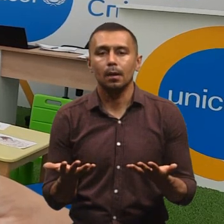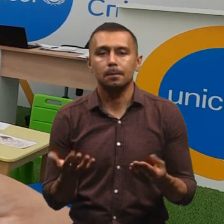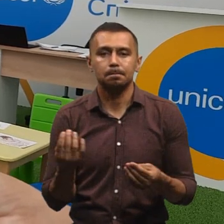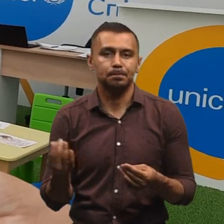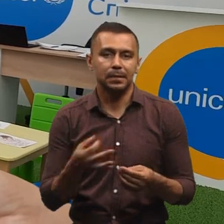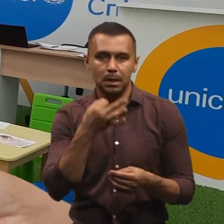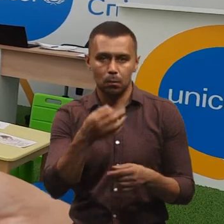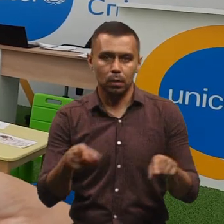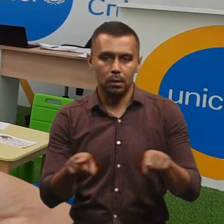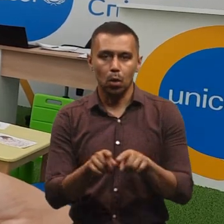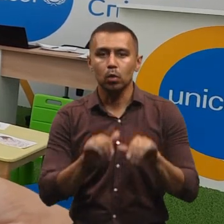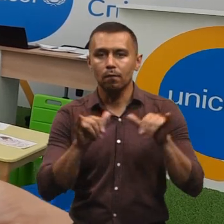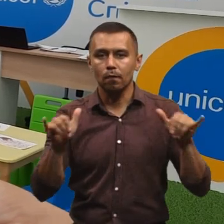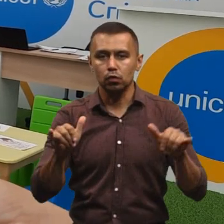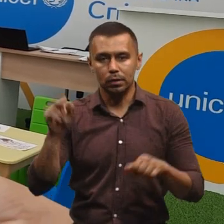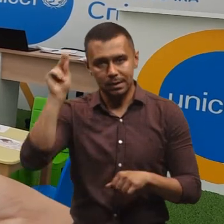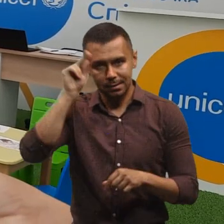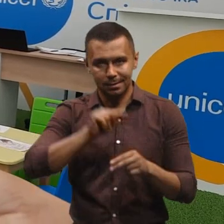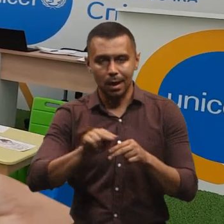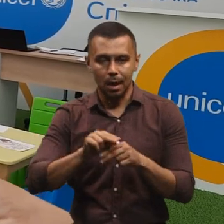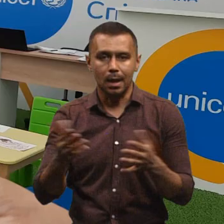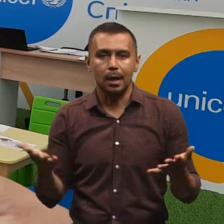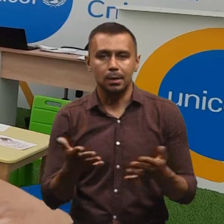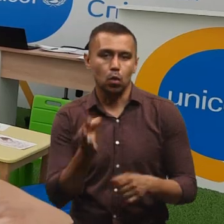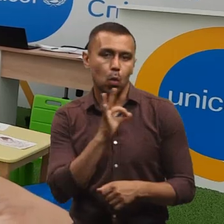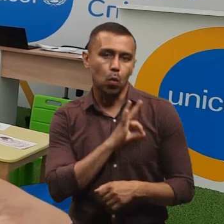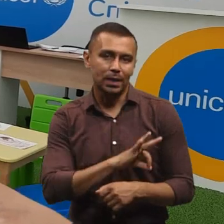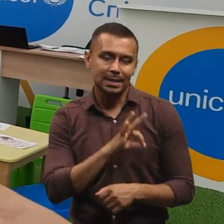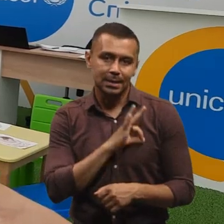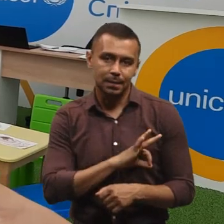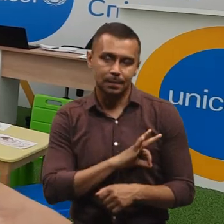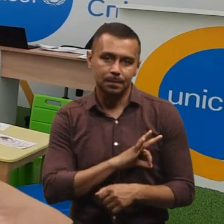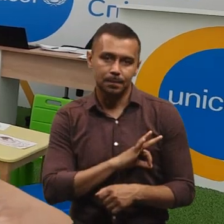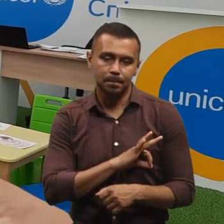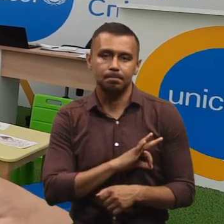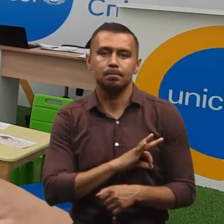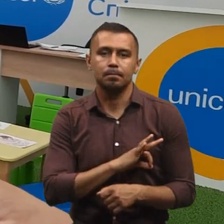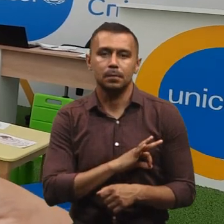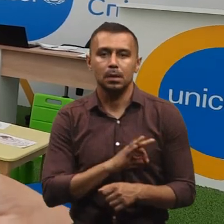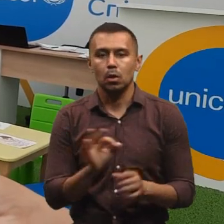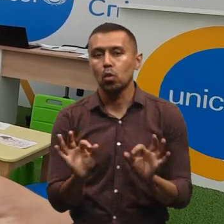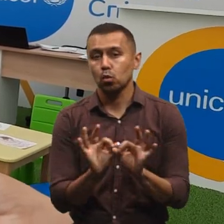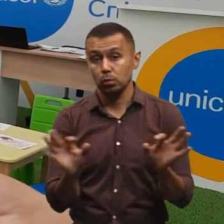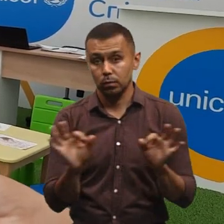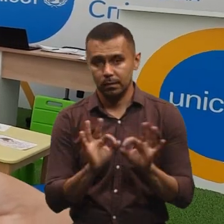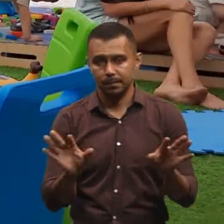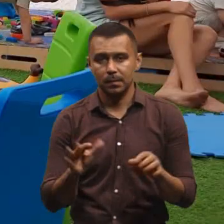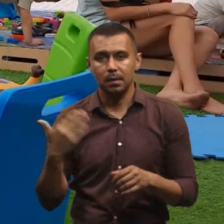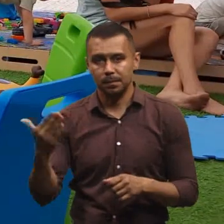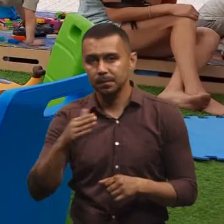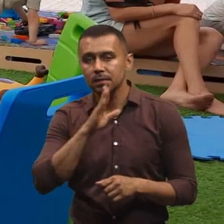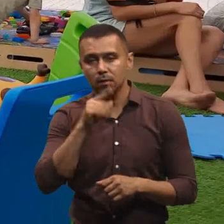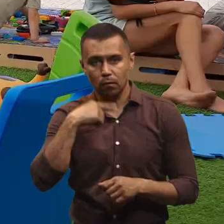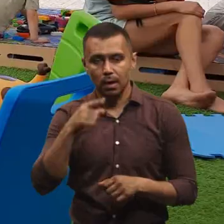Скажімо так розвиваючи заняття якісь корисні розповіді за словами Надії